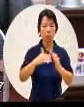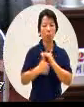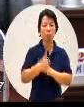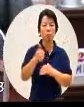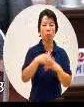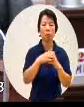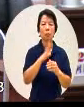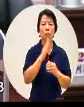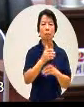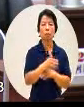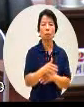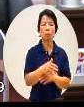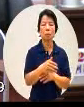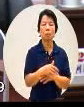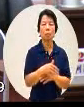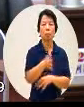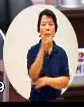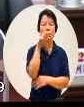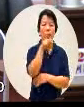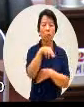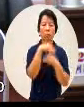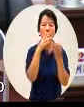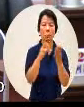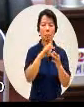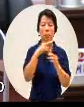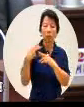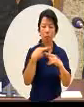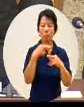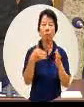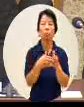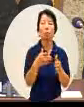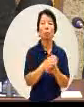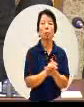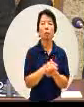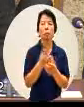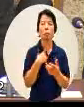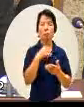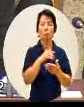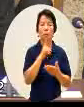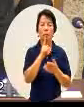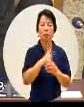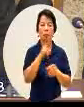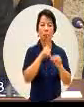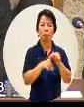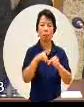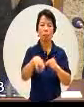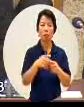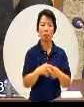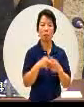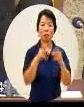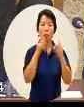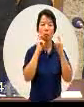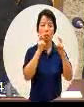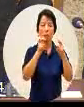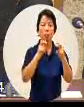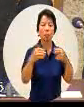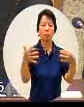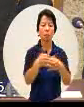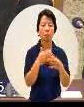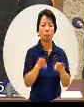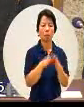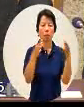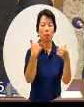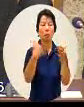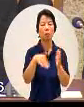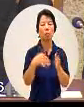改掉了一分鐘就好了謝謝校園我想說那個台中因為他捷運還沒有開通我們是已經開通